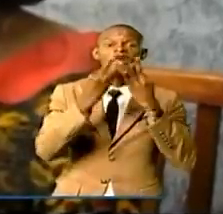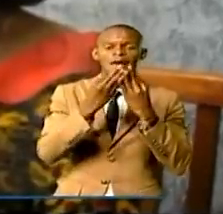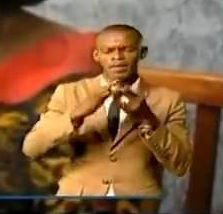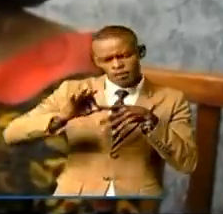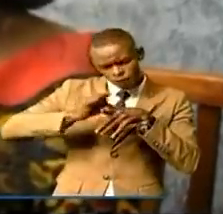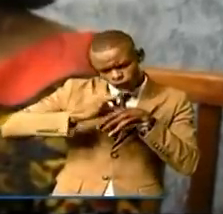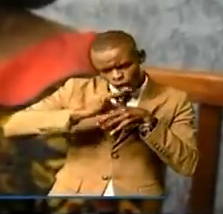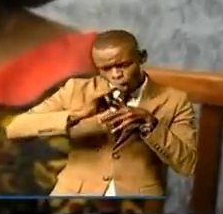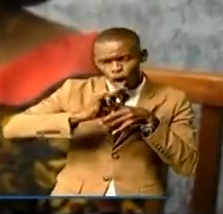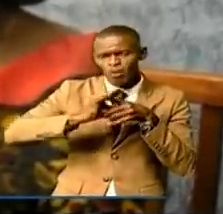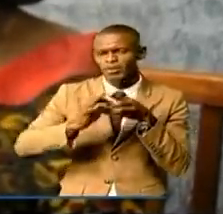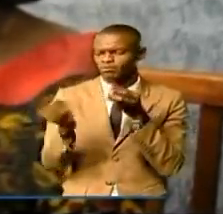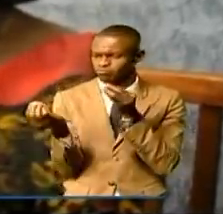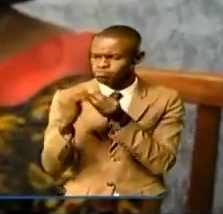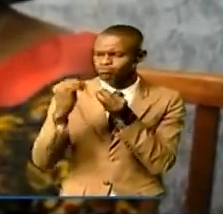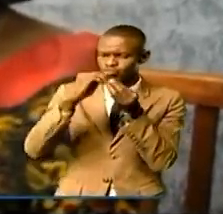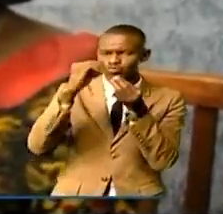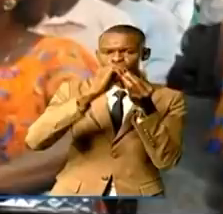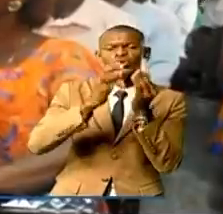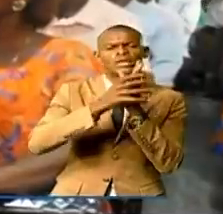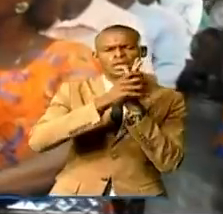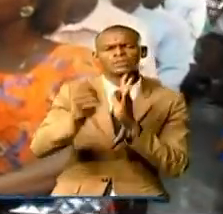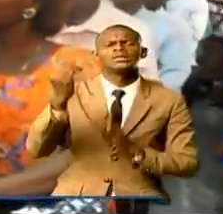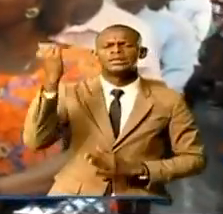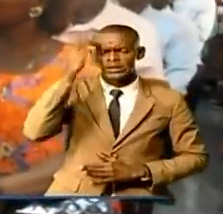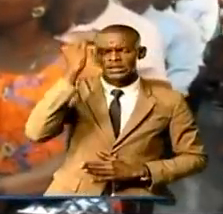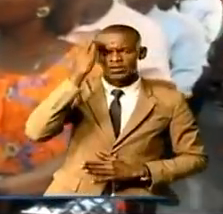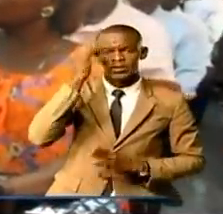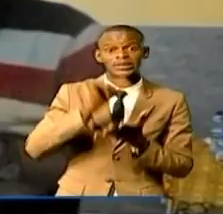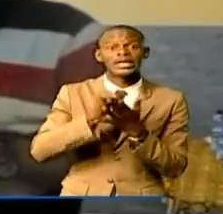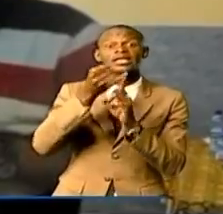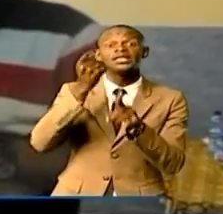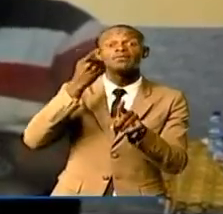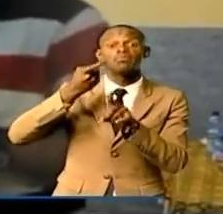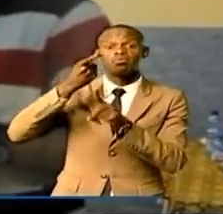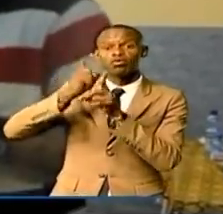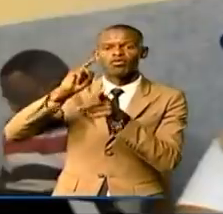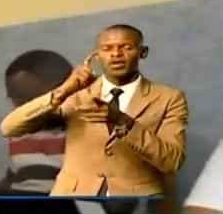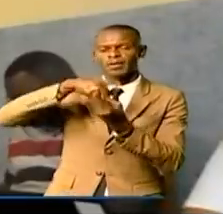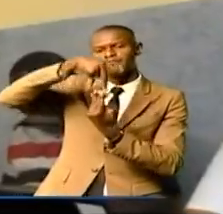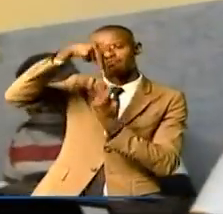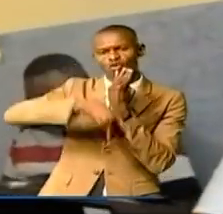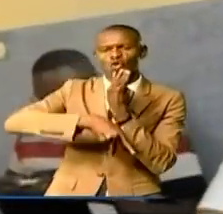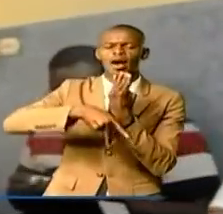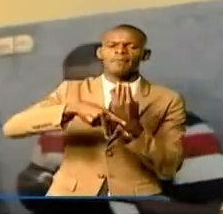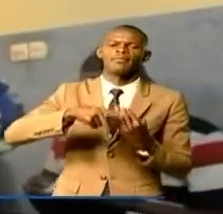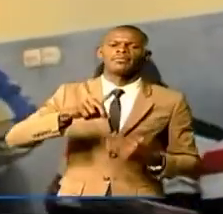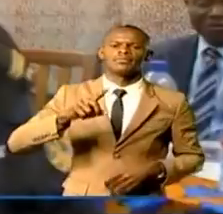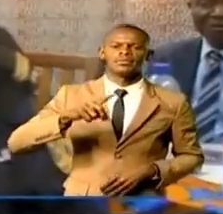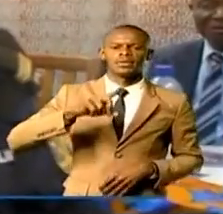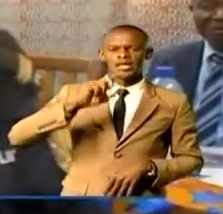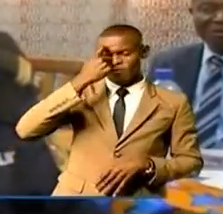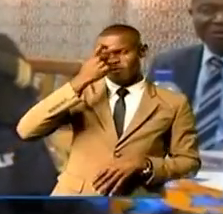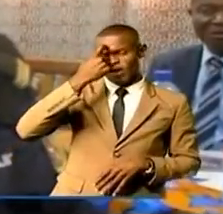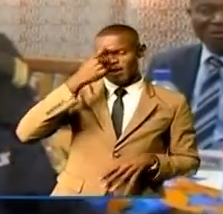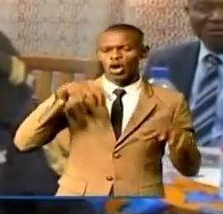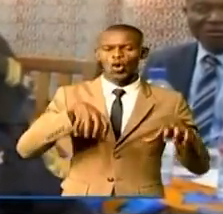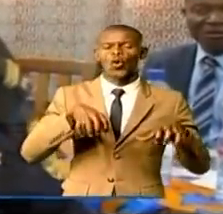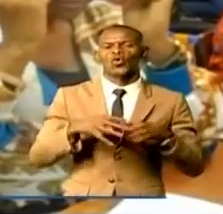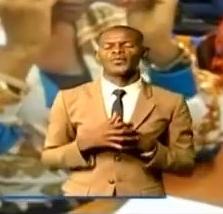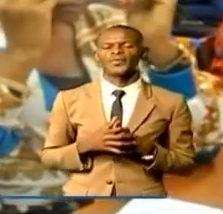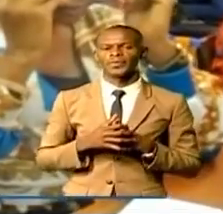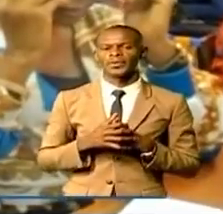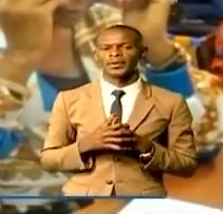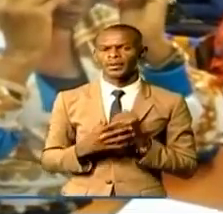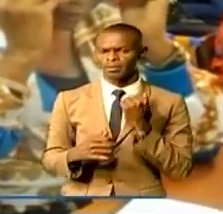des actions du gouvernement provincial. Les experts du PNID, François Elika et Mousseme Claris, ont rassuré les uns et